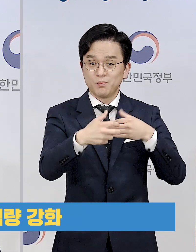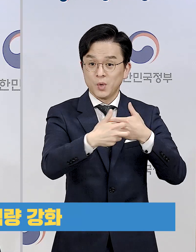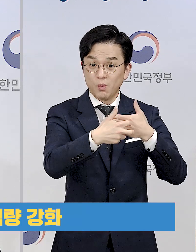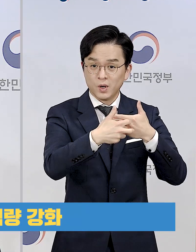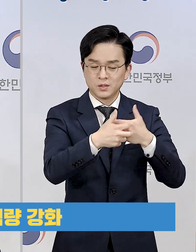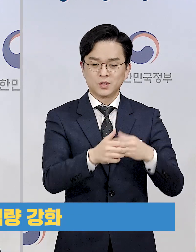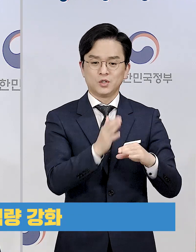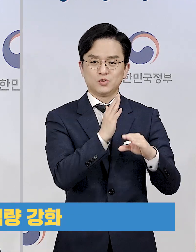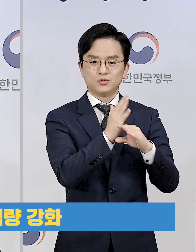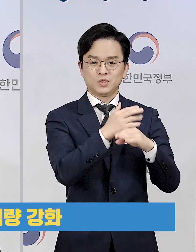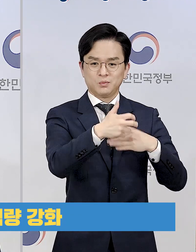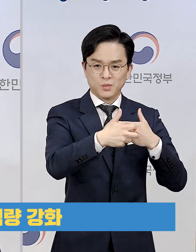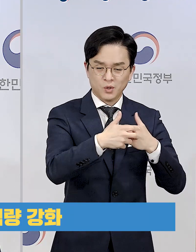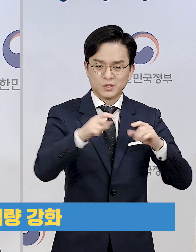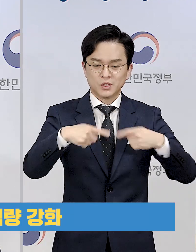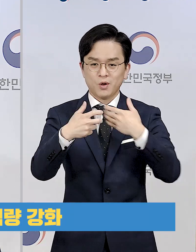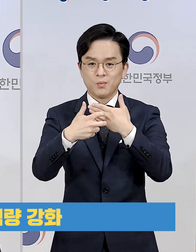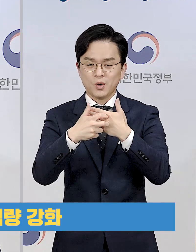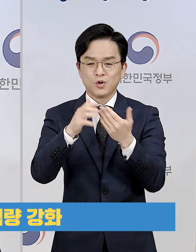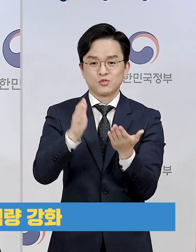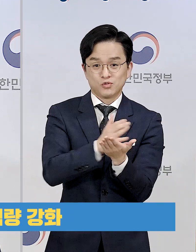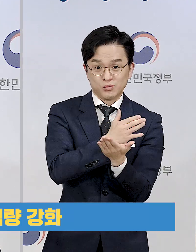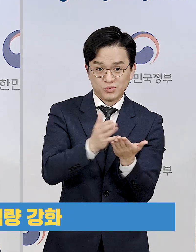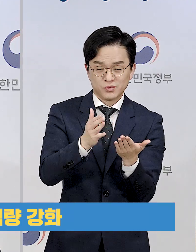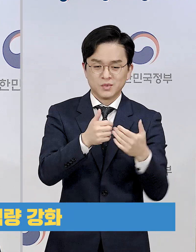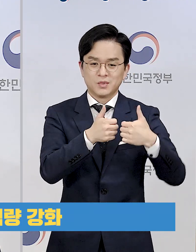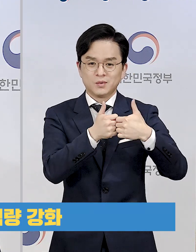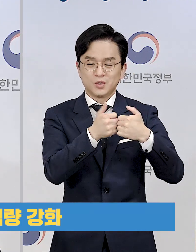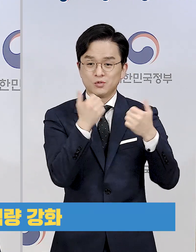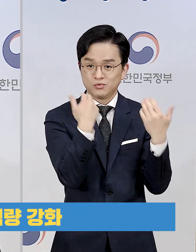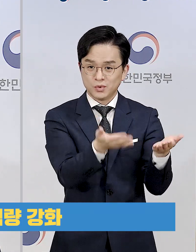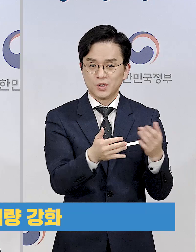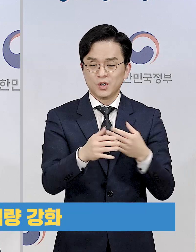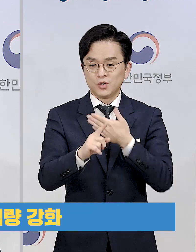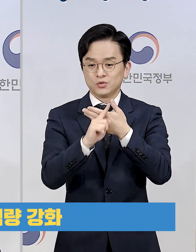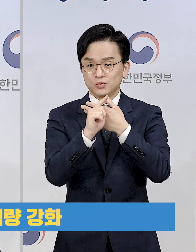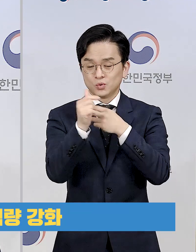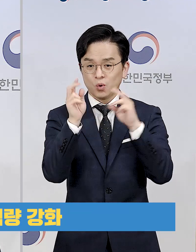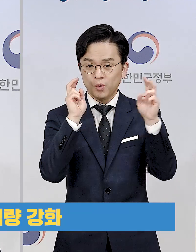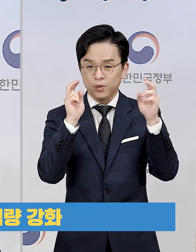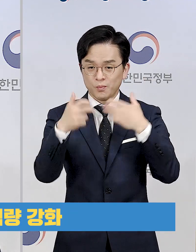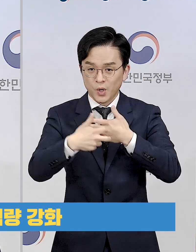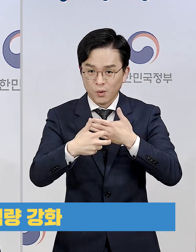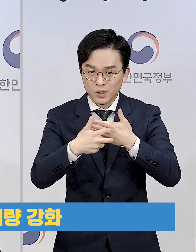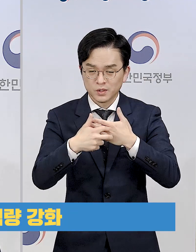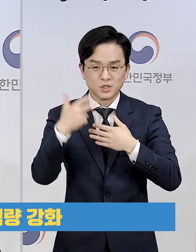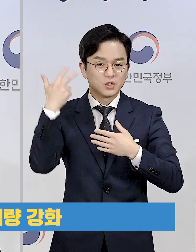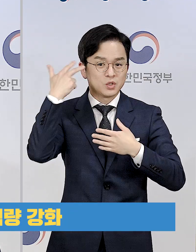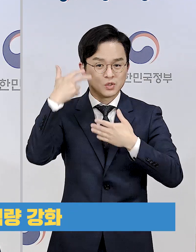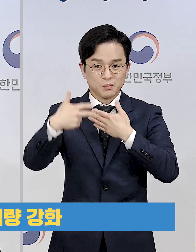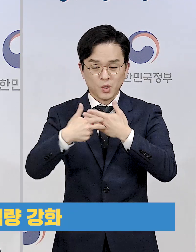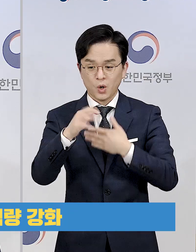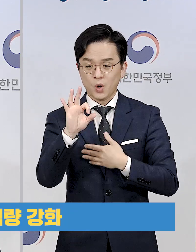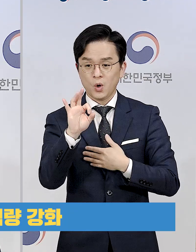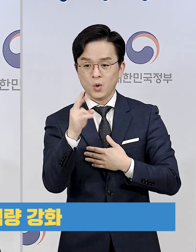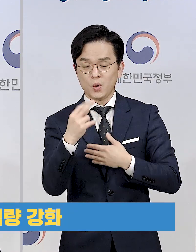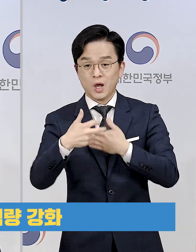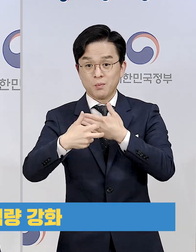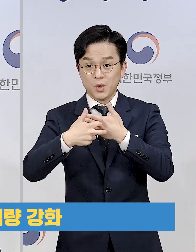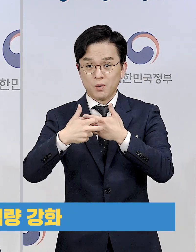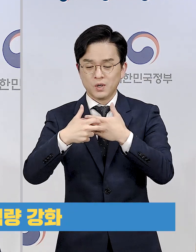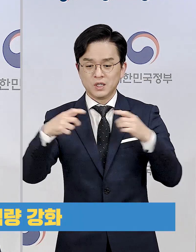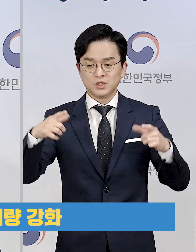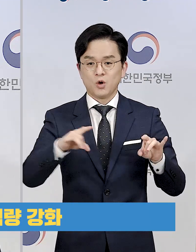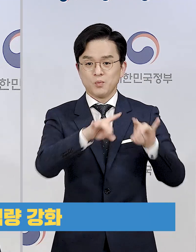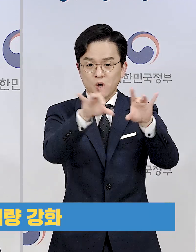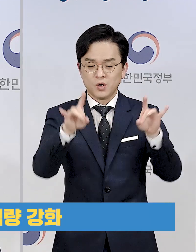종합병원은 감염병 예방관리 중심병원과 참여병원을 선정 연계하여 컨설팅을 추진하고 중소병원, 요양병원,